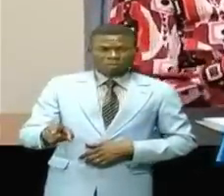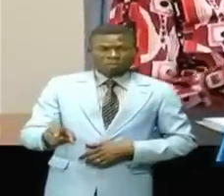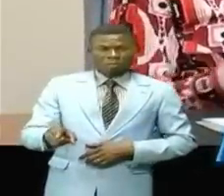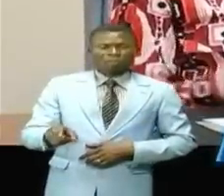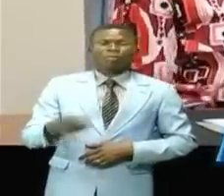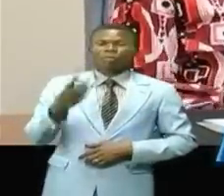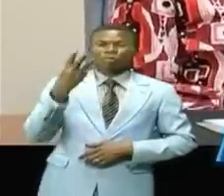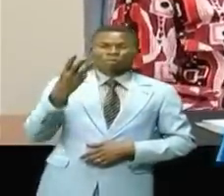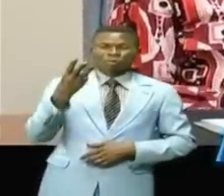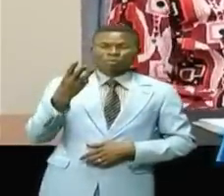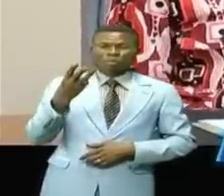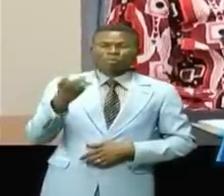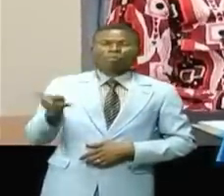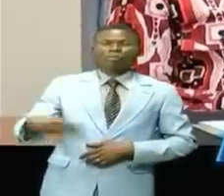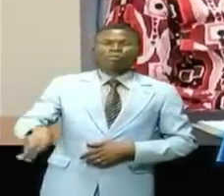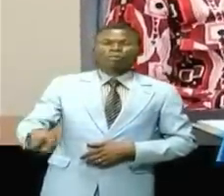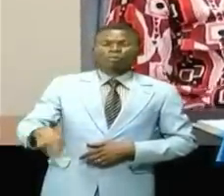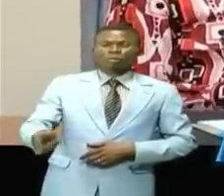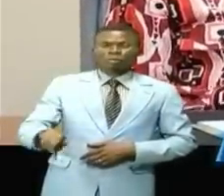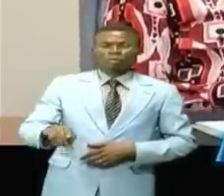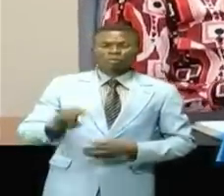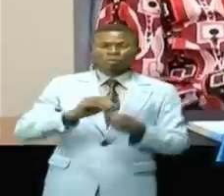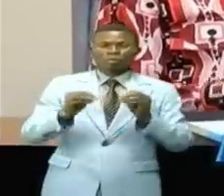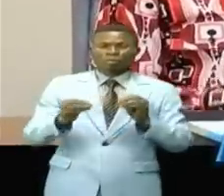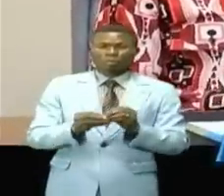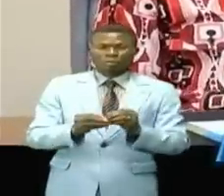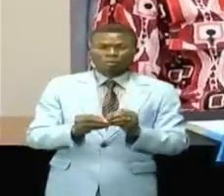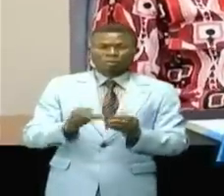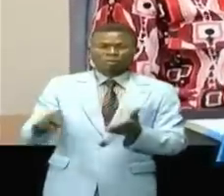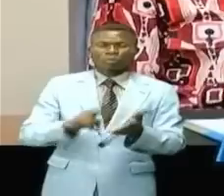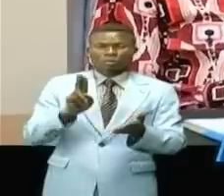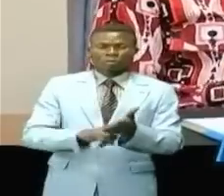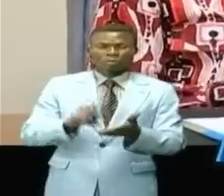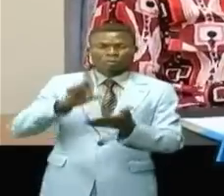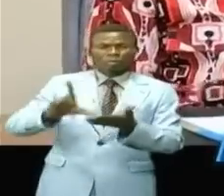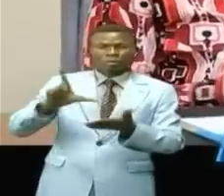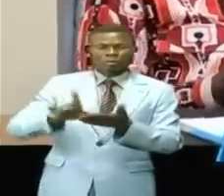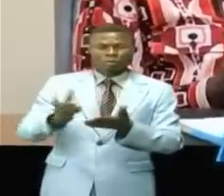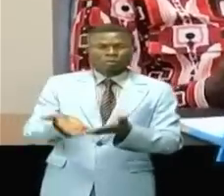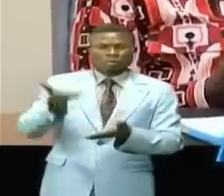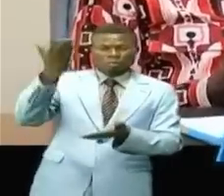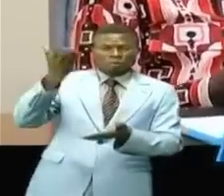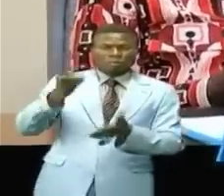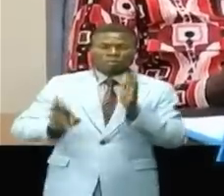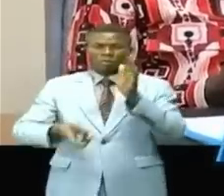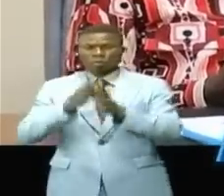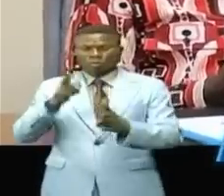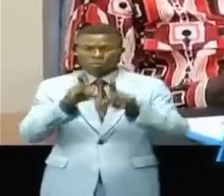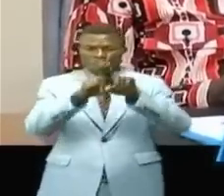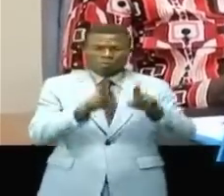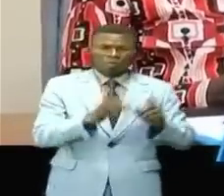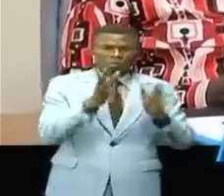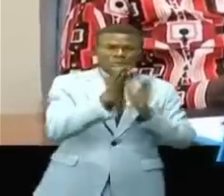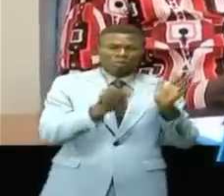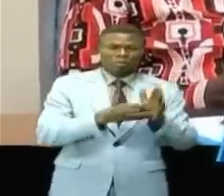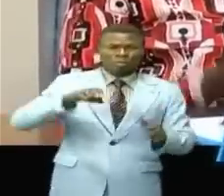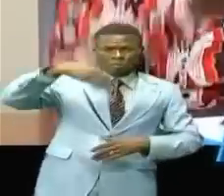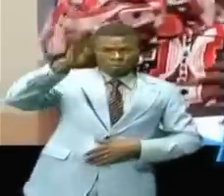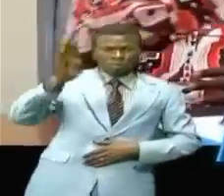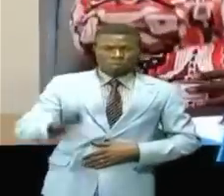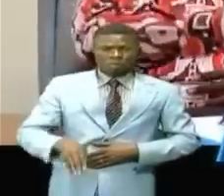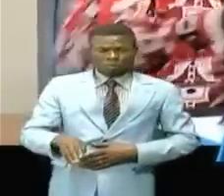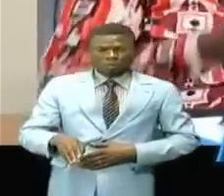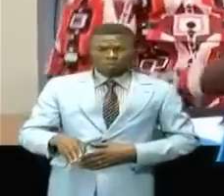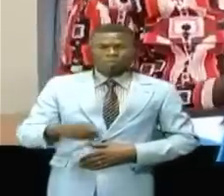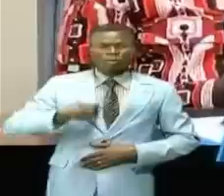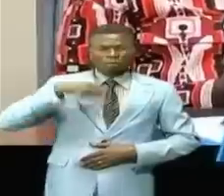n'y en a que 3 par exemple où le taux de l'impôt sur les revenus locatifs varie entre 12 et 17%. Qu'est-ce